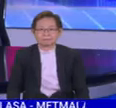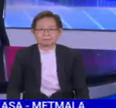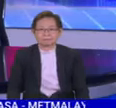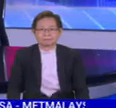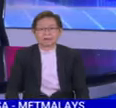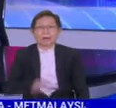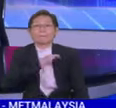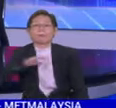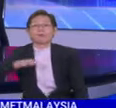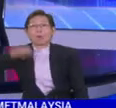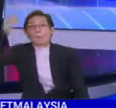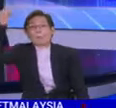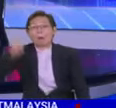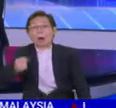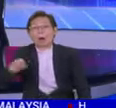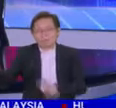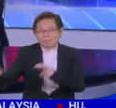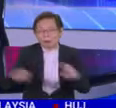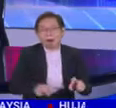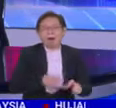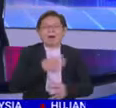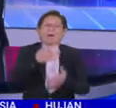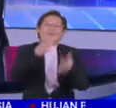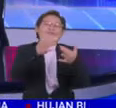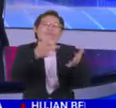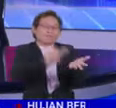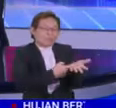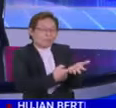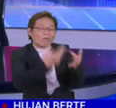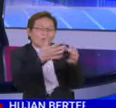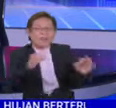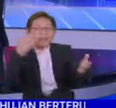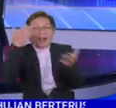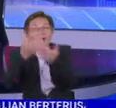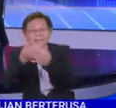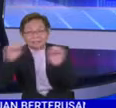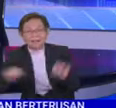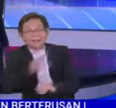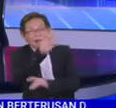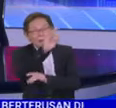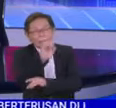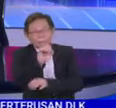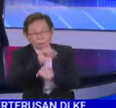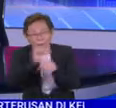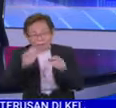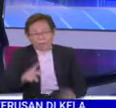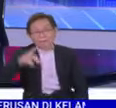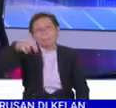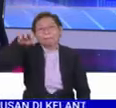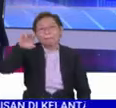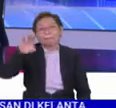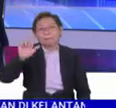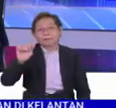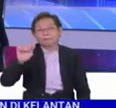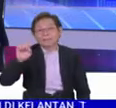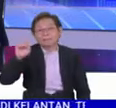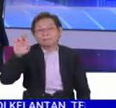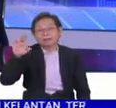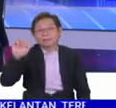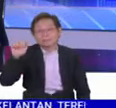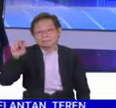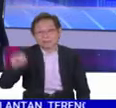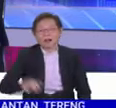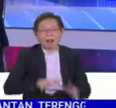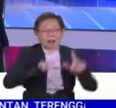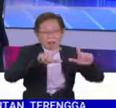Sementara itu, penumpang bas perantara menikmati tambang percuma hingga Selasa depan. 80 petugas prasarana ditempatkan di stesen